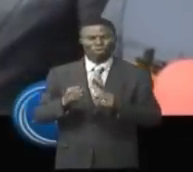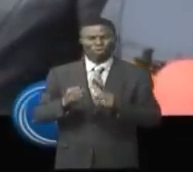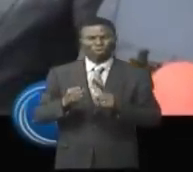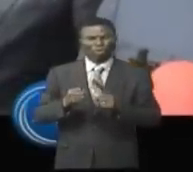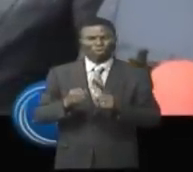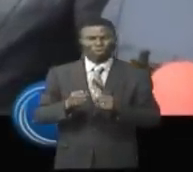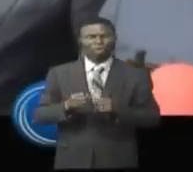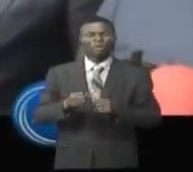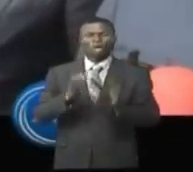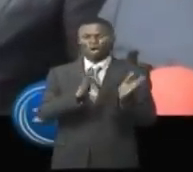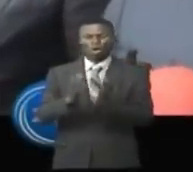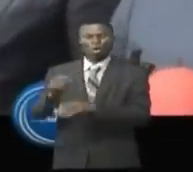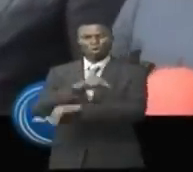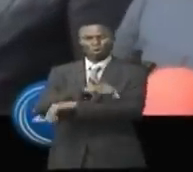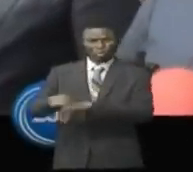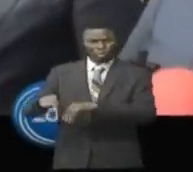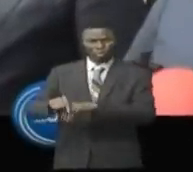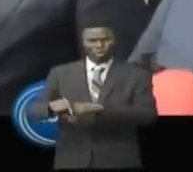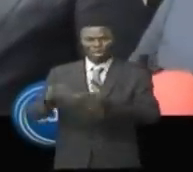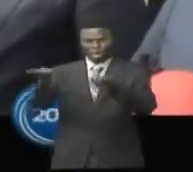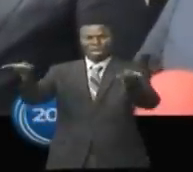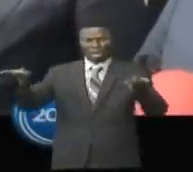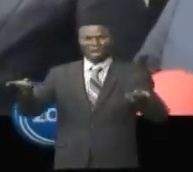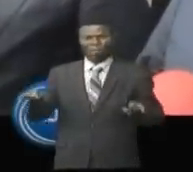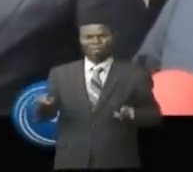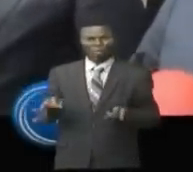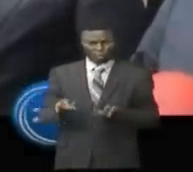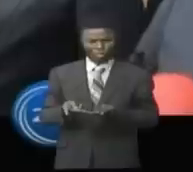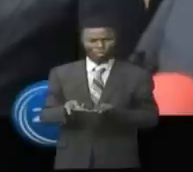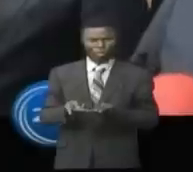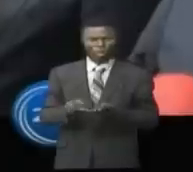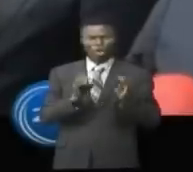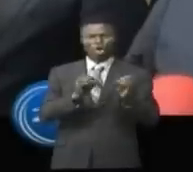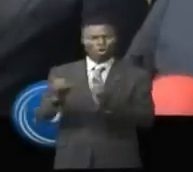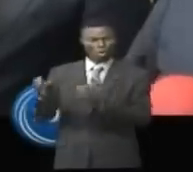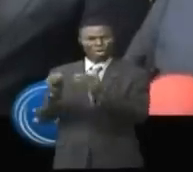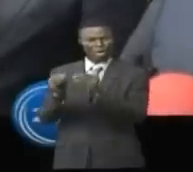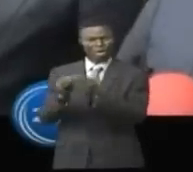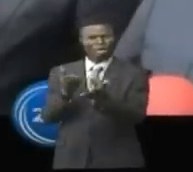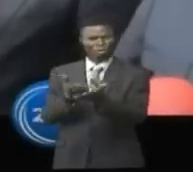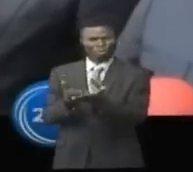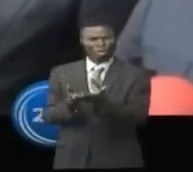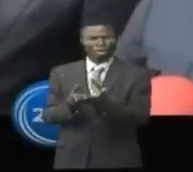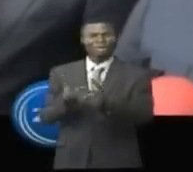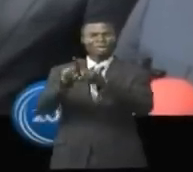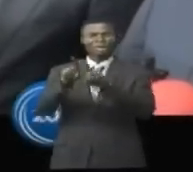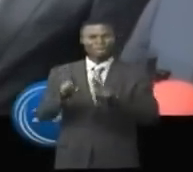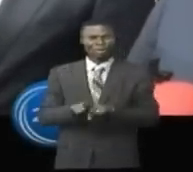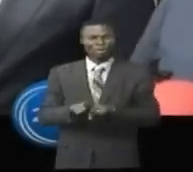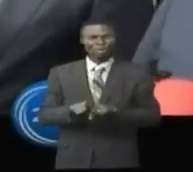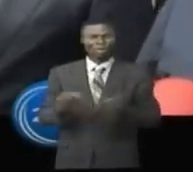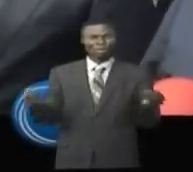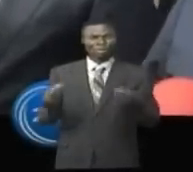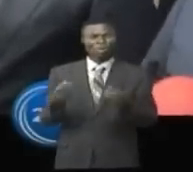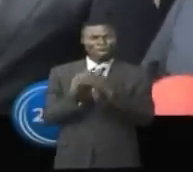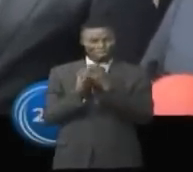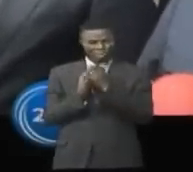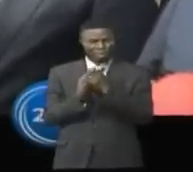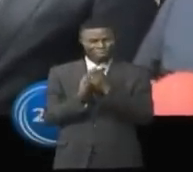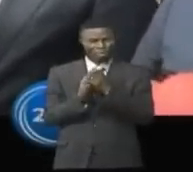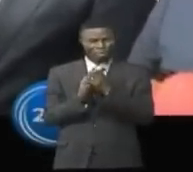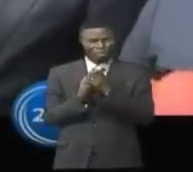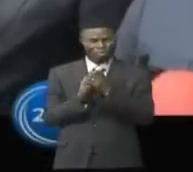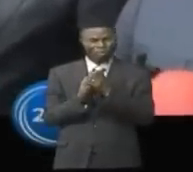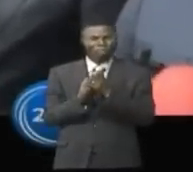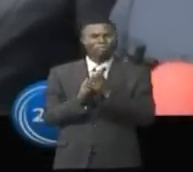le bureau, visiter aussi la salle, là nous allons tenir nos réunions, et pour que l'UCP, la